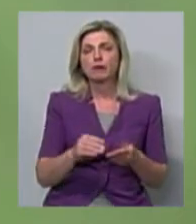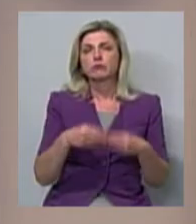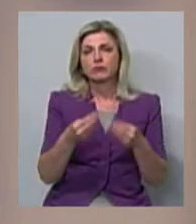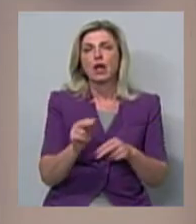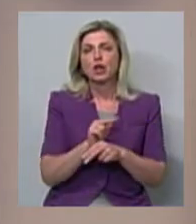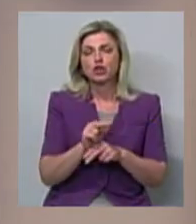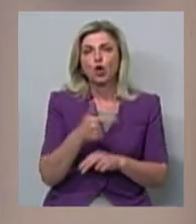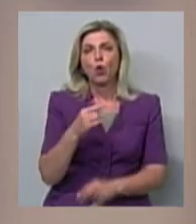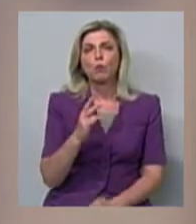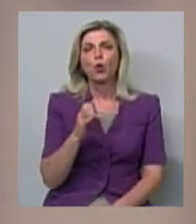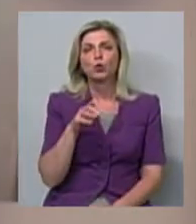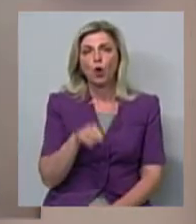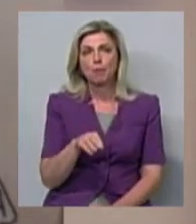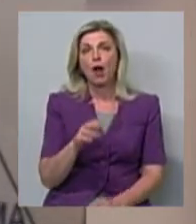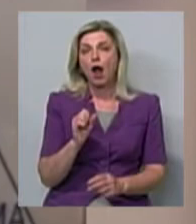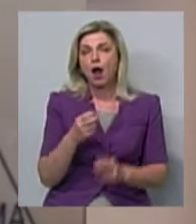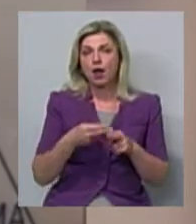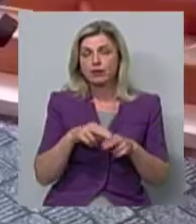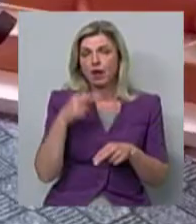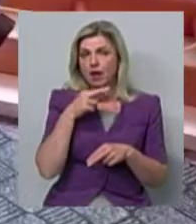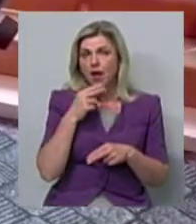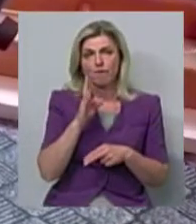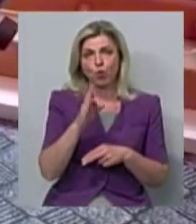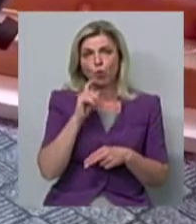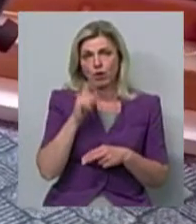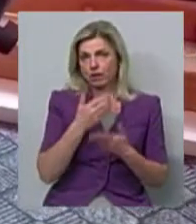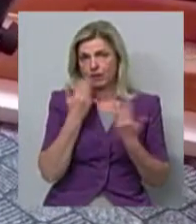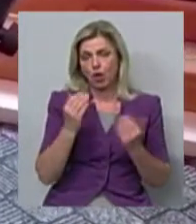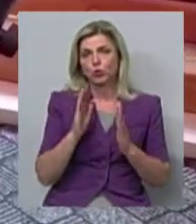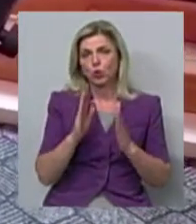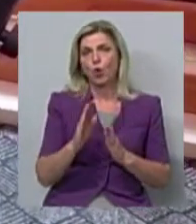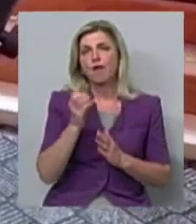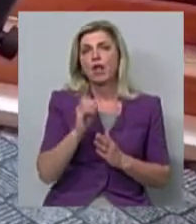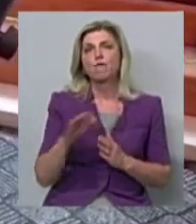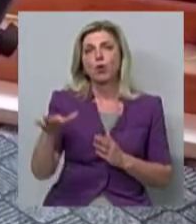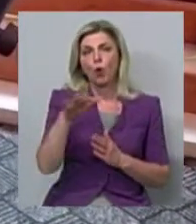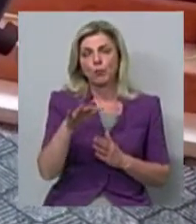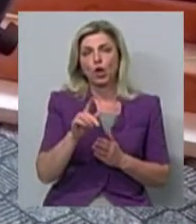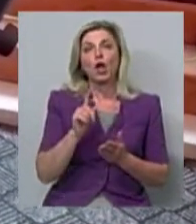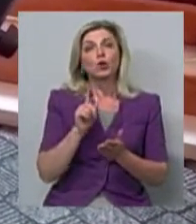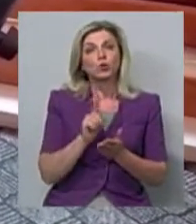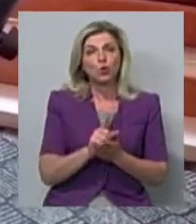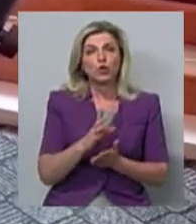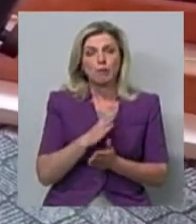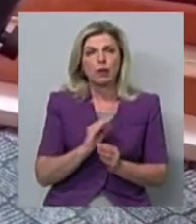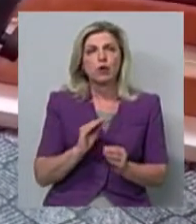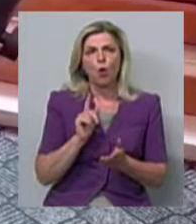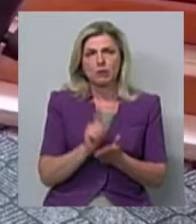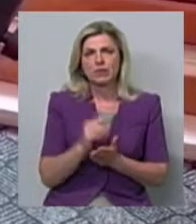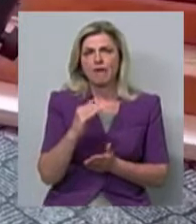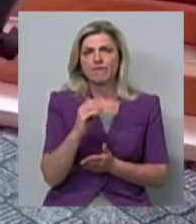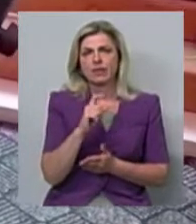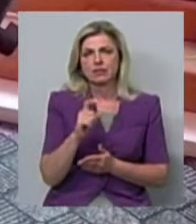не зареєстрований. Батьки везуть його з Європи. Додатково має бути комплексна фізична реабілітація, яка може призупинити процес